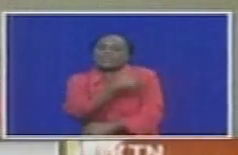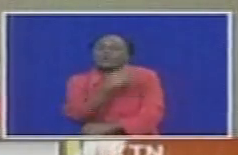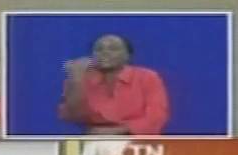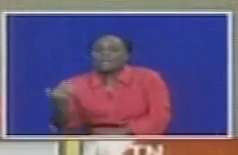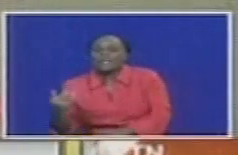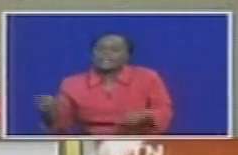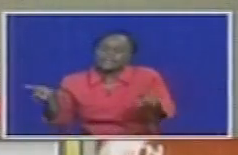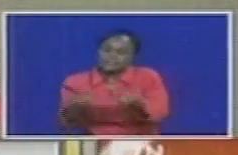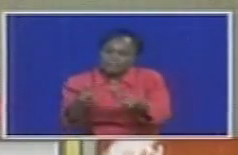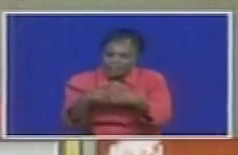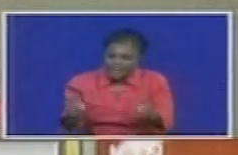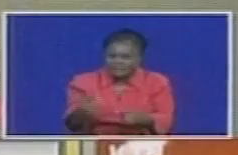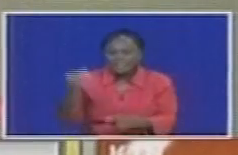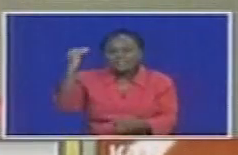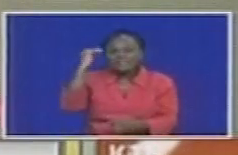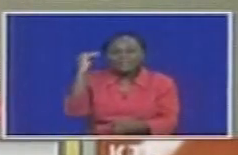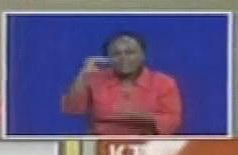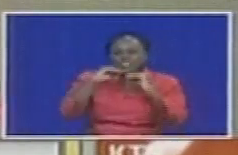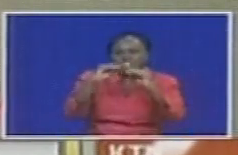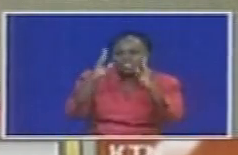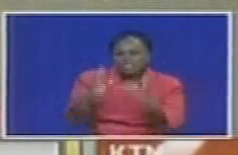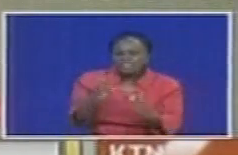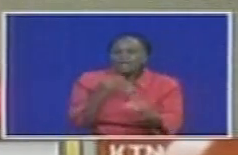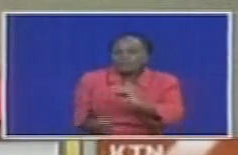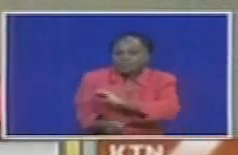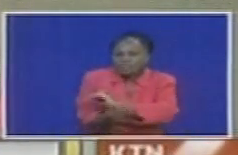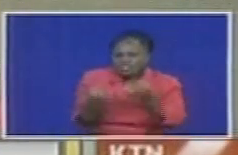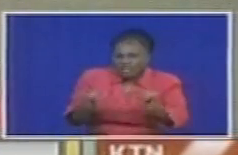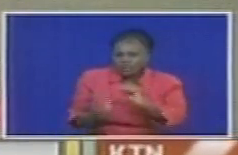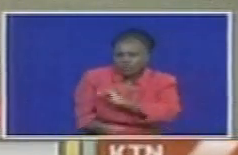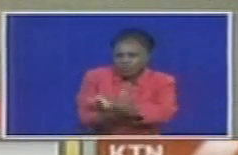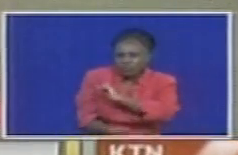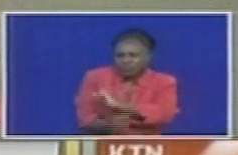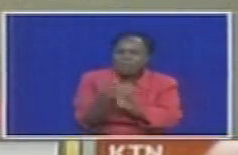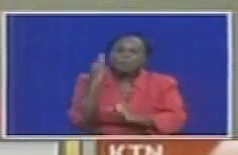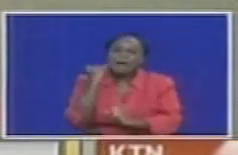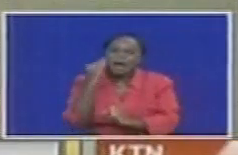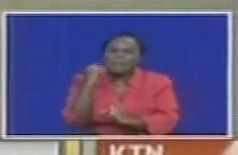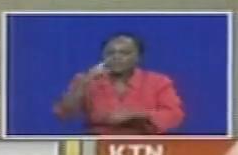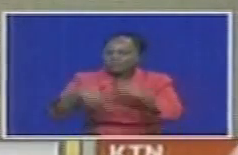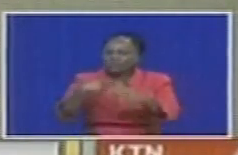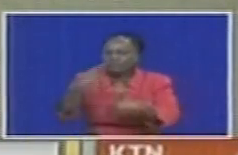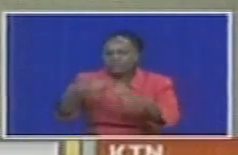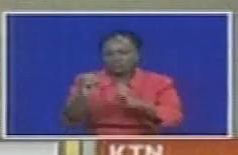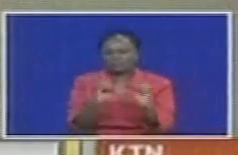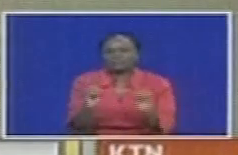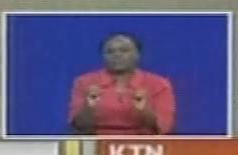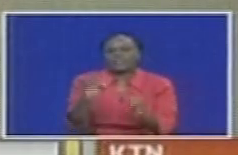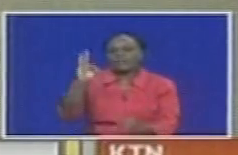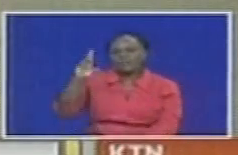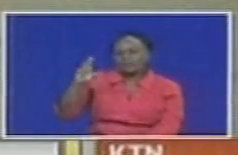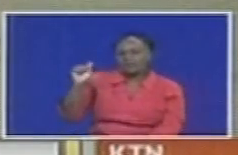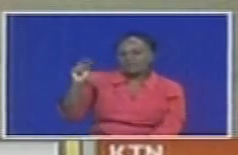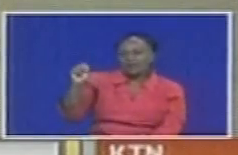huku mwalimu akidaiwa kujaribu kumhonga mama mtoto ili kisa hicho kisijulikane. Frank Utieno